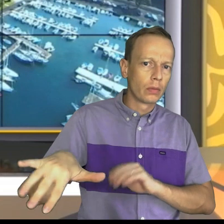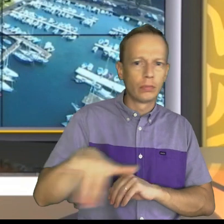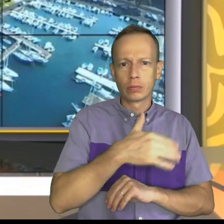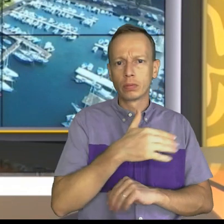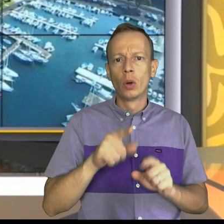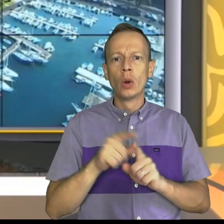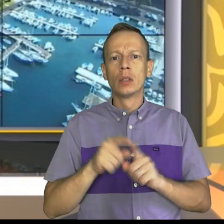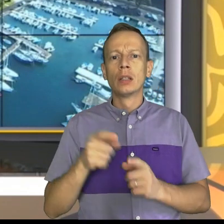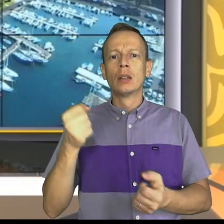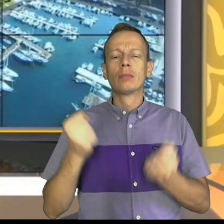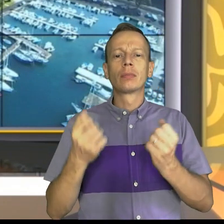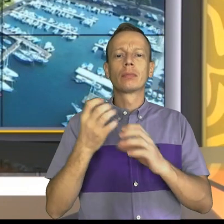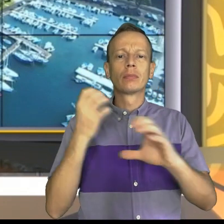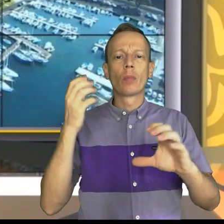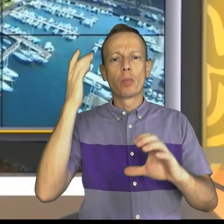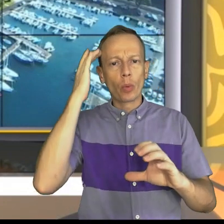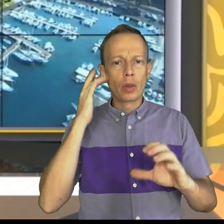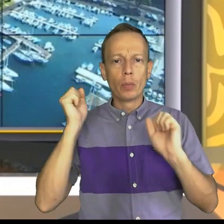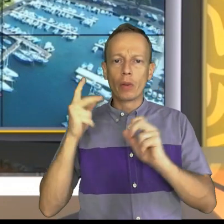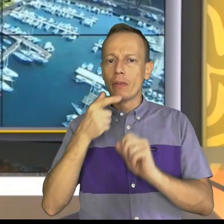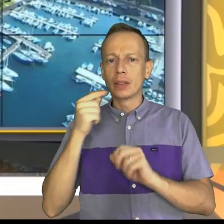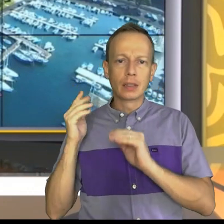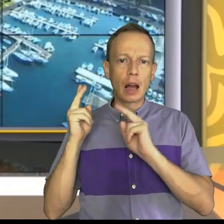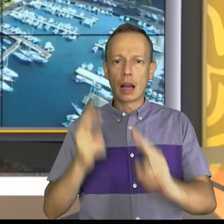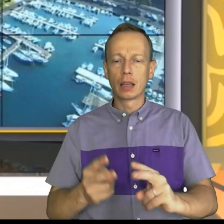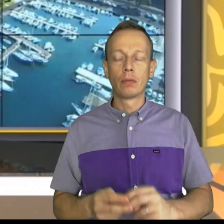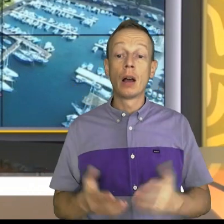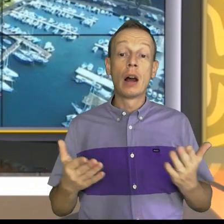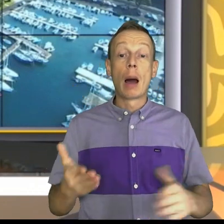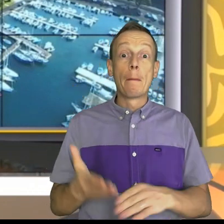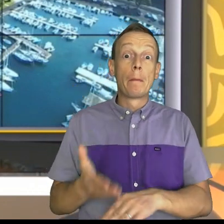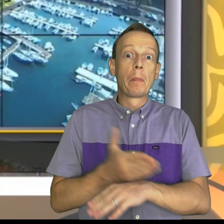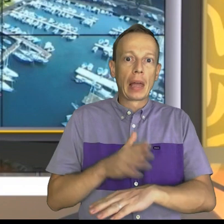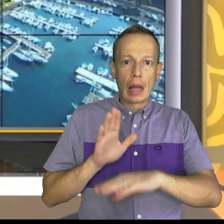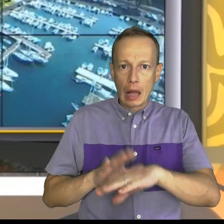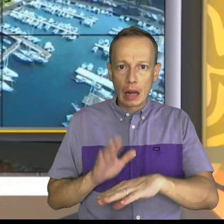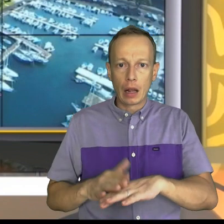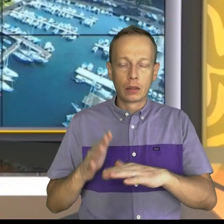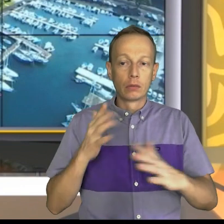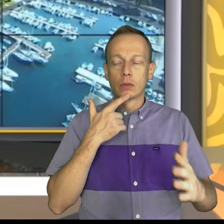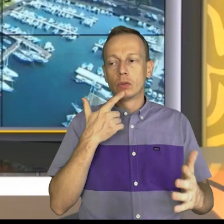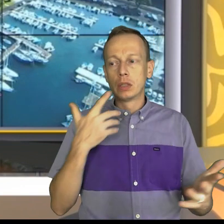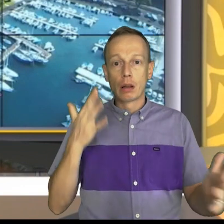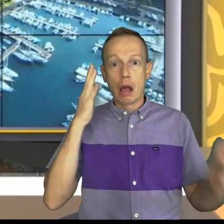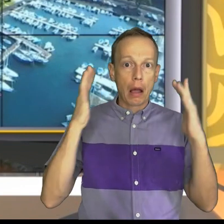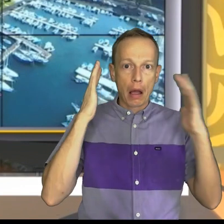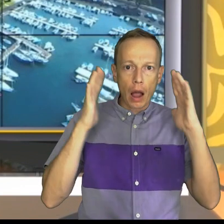'instauration, la circulation de nos véhicules de secours. Pour l'instant, on est en pré-alerte. Voilà,